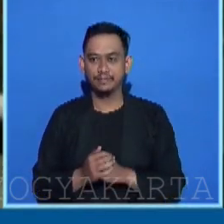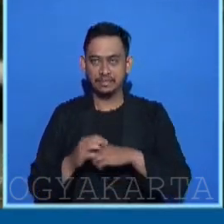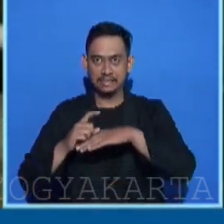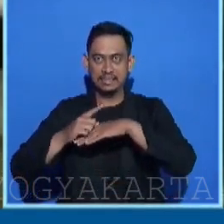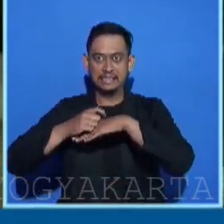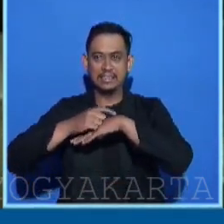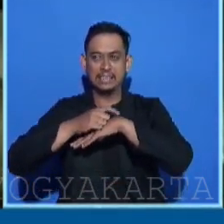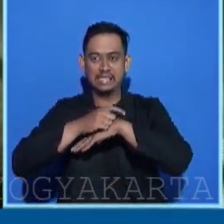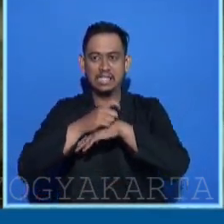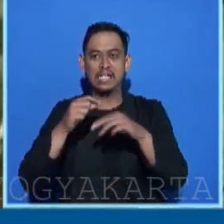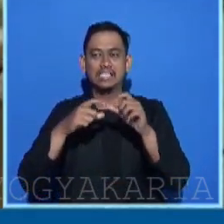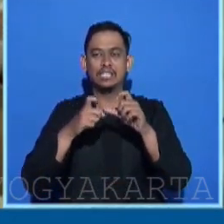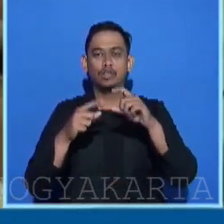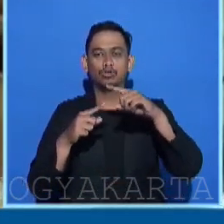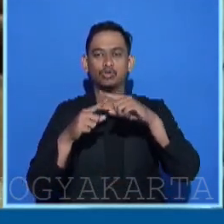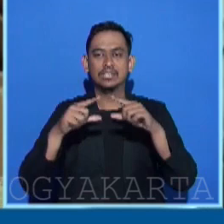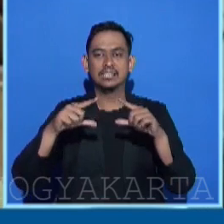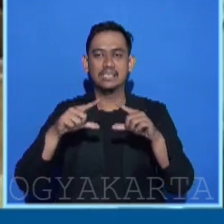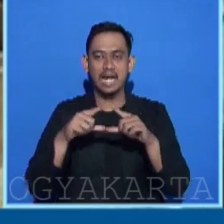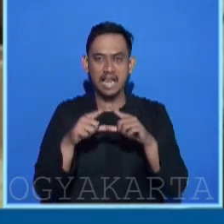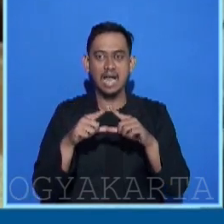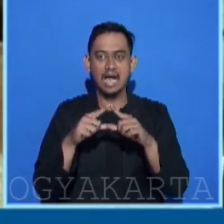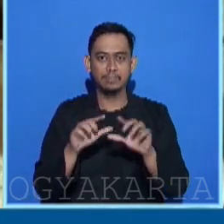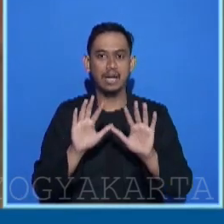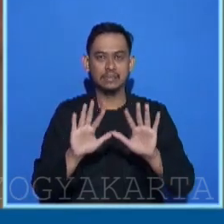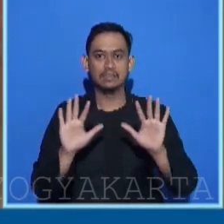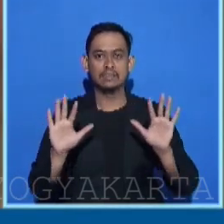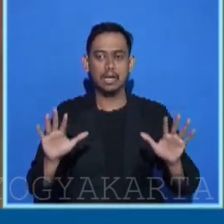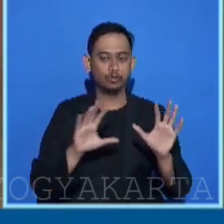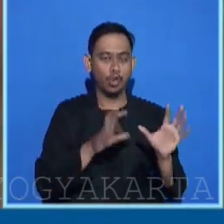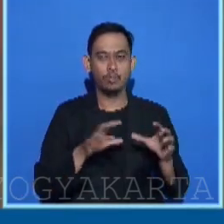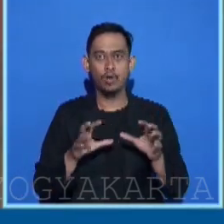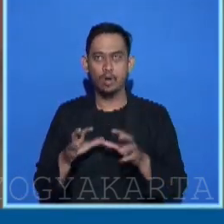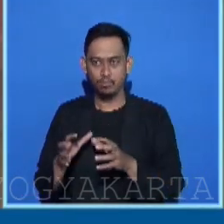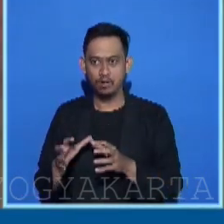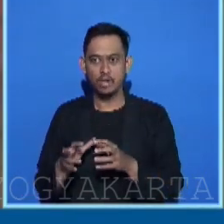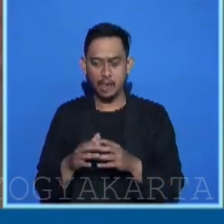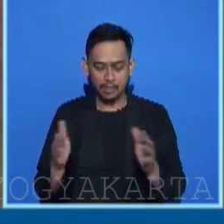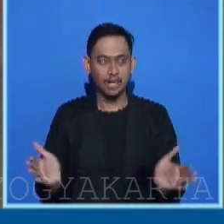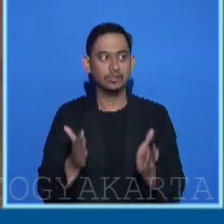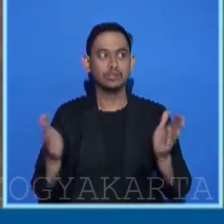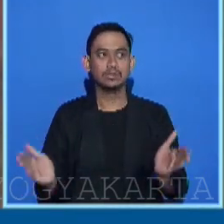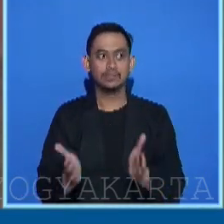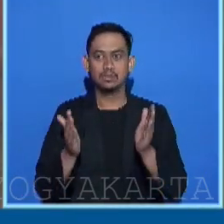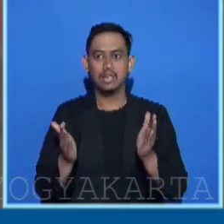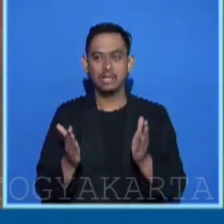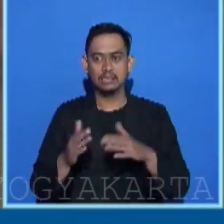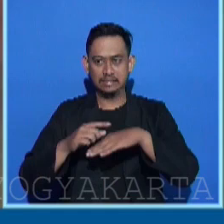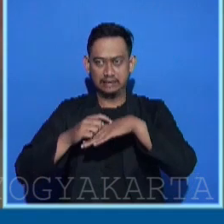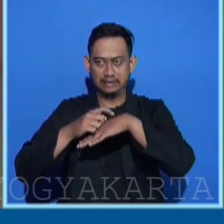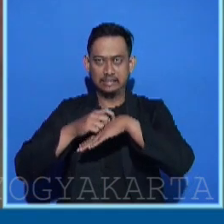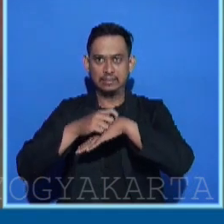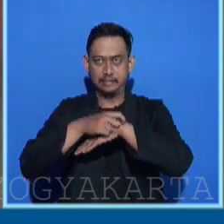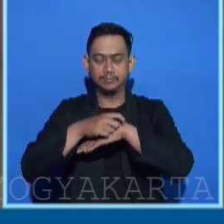d i y ing papan meniko wonten puluhan kadang Tani ingkang budidaya cacing sutra cacing sutra dipun budidaya ing sabelipun kadang